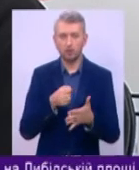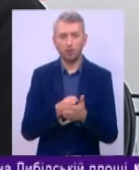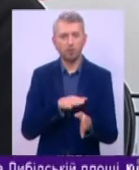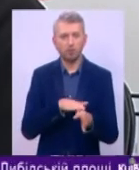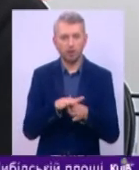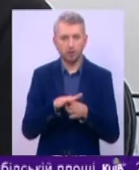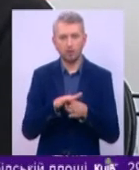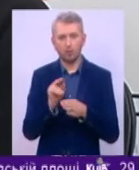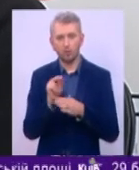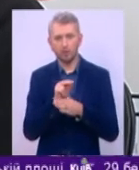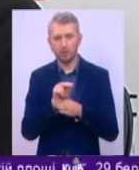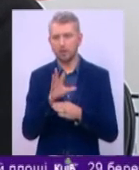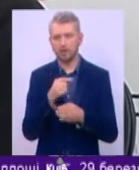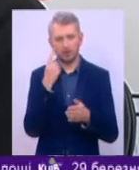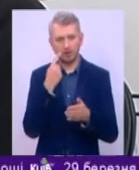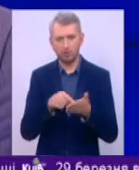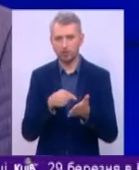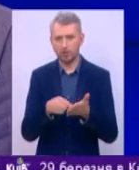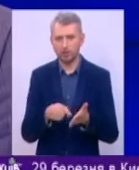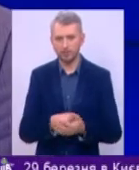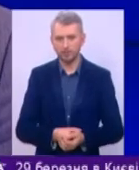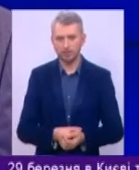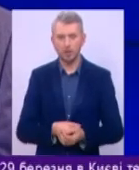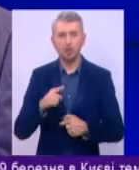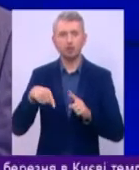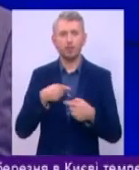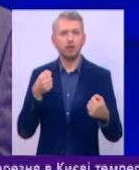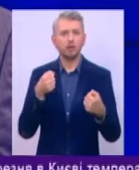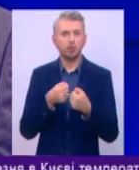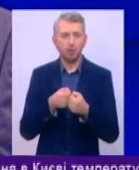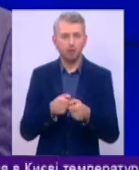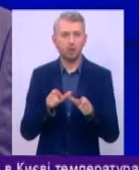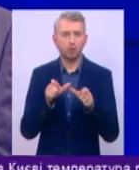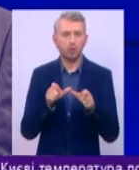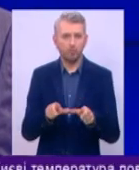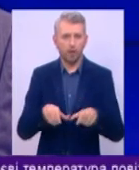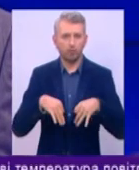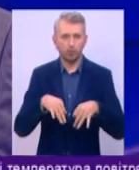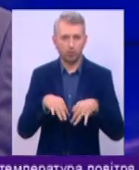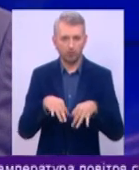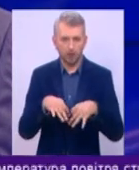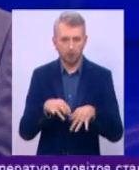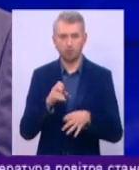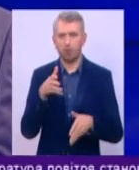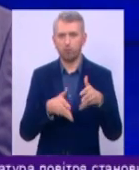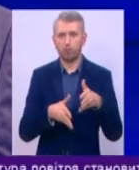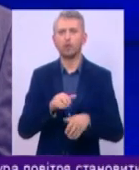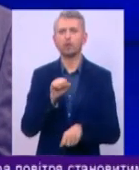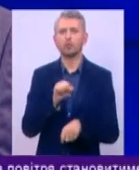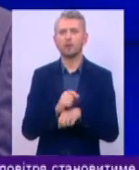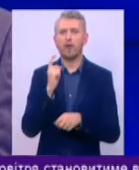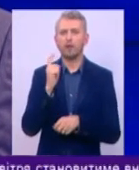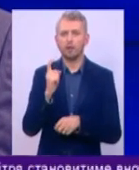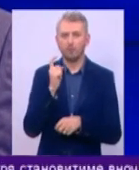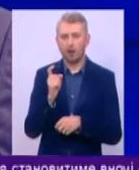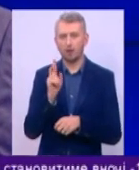выполнения, устранения всех замечаний. Чергове ДТП заблокувало рух громадського транспорту на Оболоні. Зупинилися трамваї